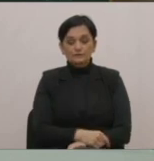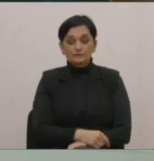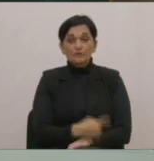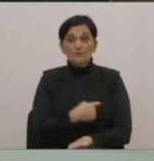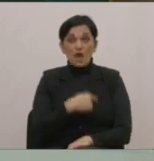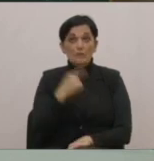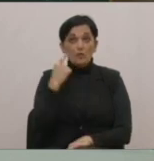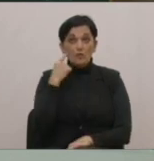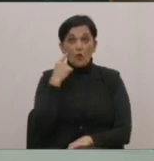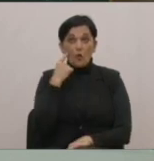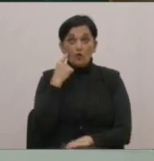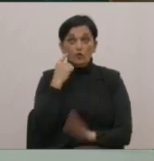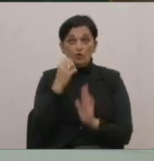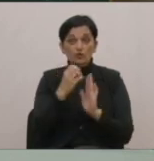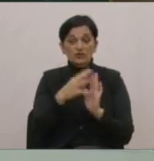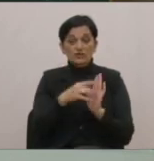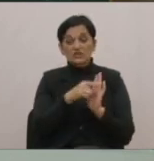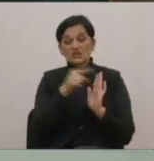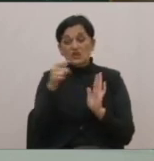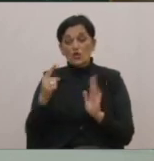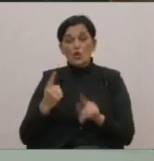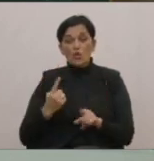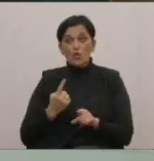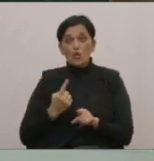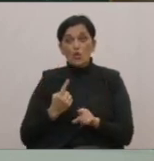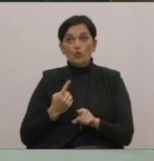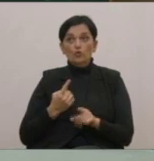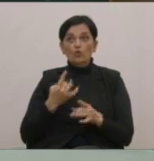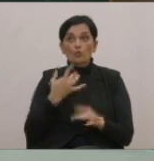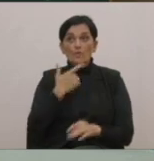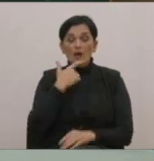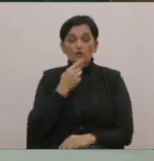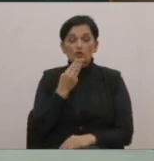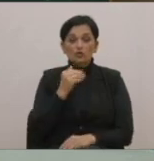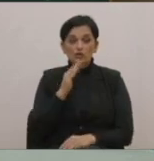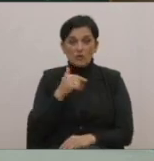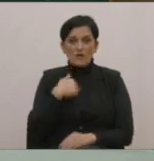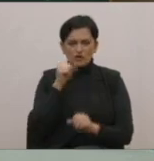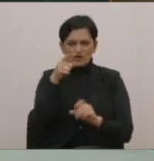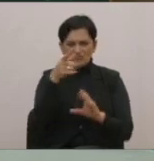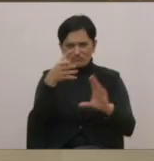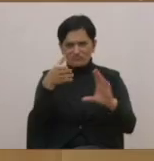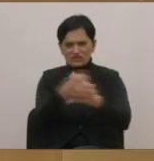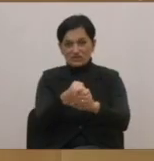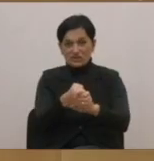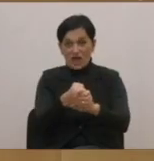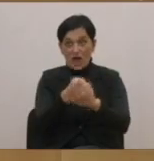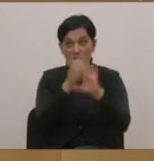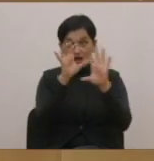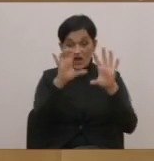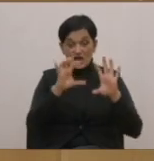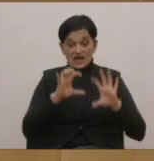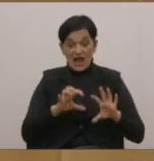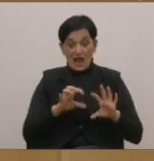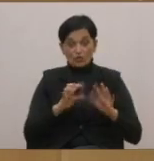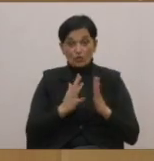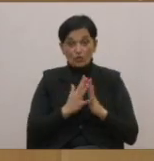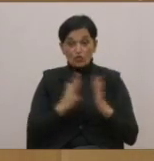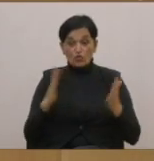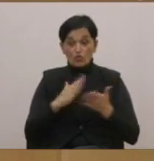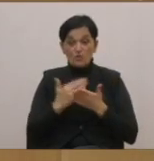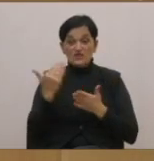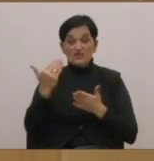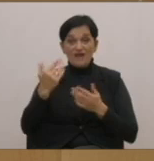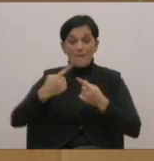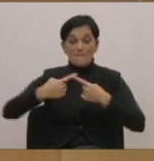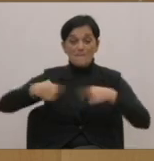Homeagon, mi-e sami tauten, de momit, este slăbul din imagram. Umbrelo, patoșa, am cine, da, geni zlavo, trom, ca un nebis absolut umbrele, soba, tu e în praxia și